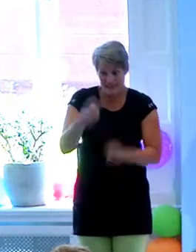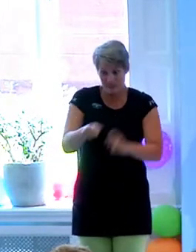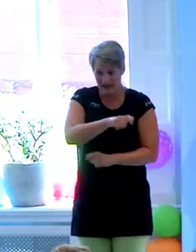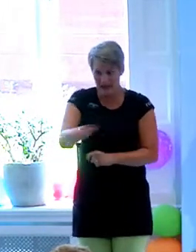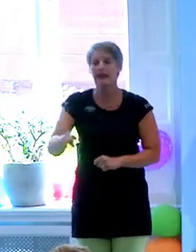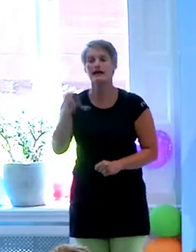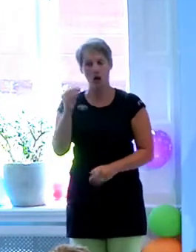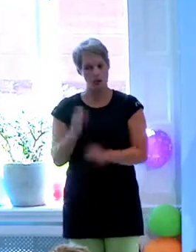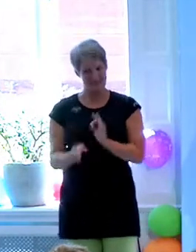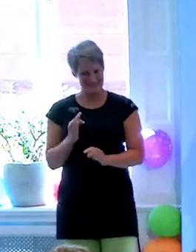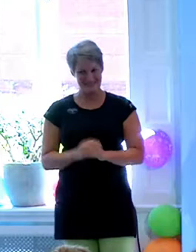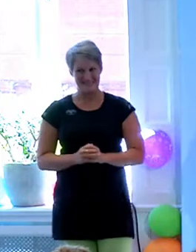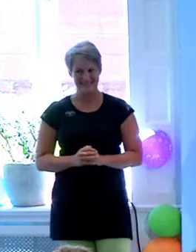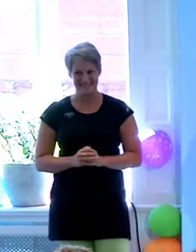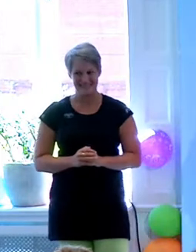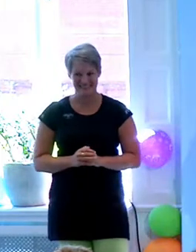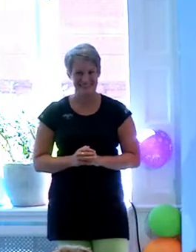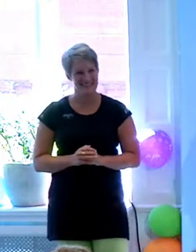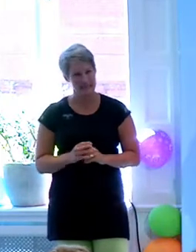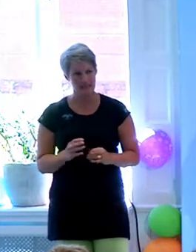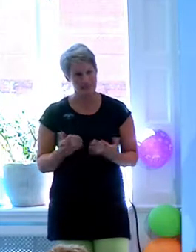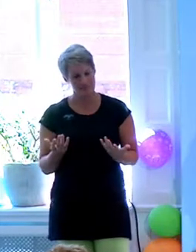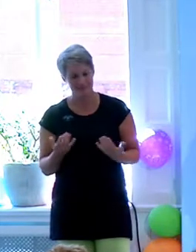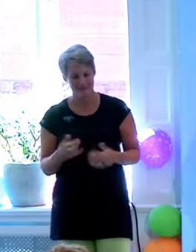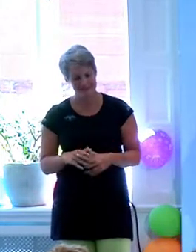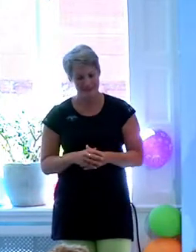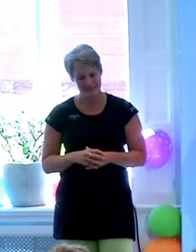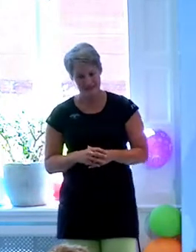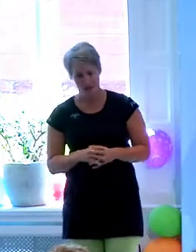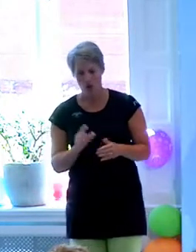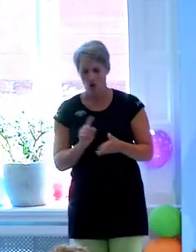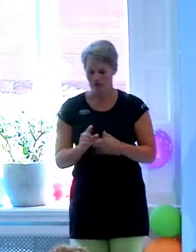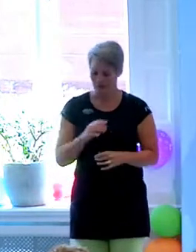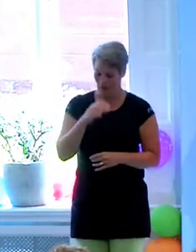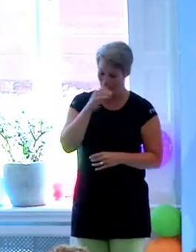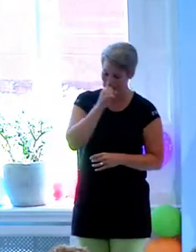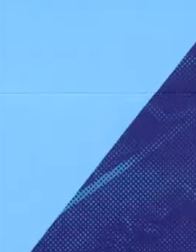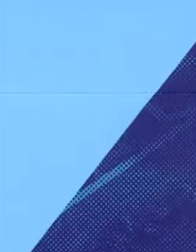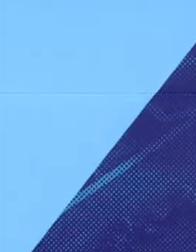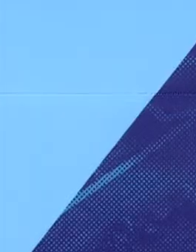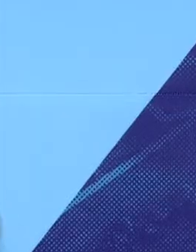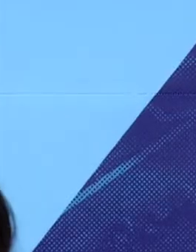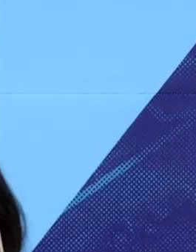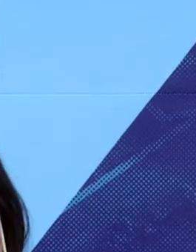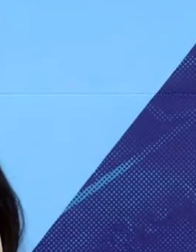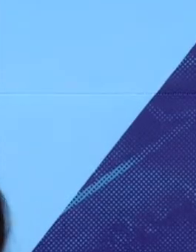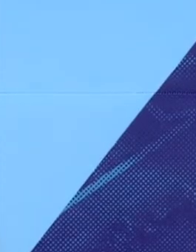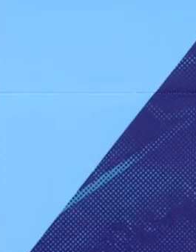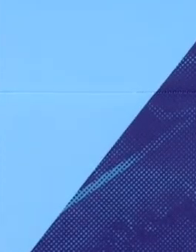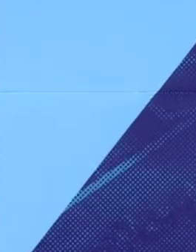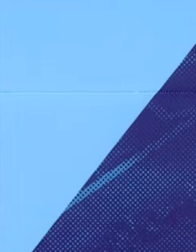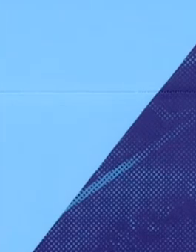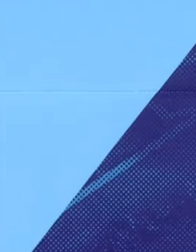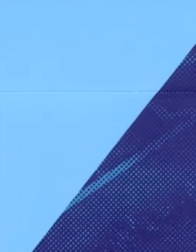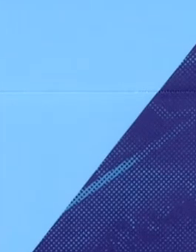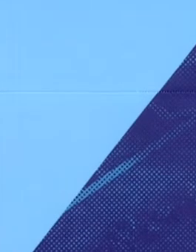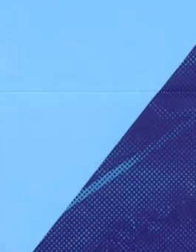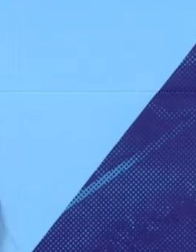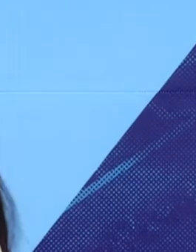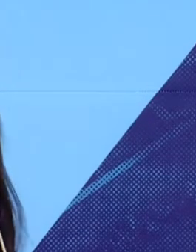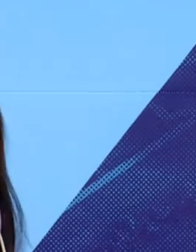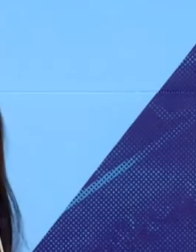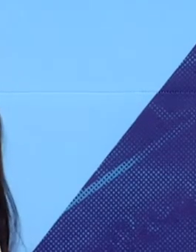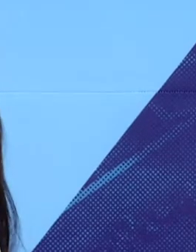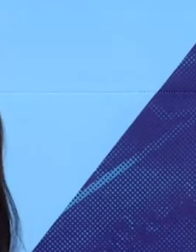Vi är inte riktigt... Det var oftast alltid så hemliga sådana saker. Men vi hade ju en spelare som var